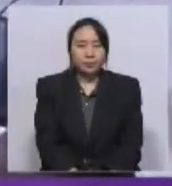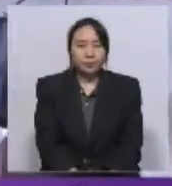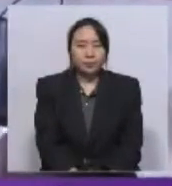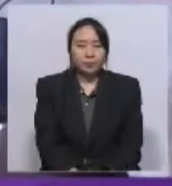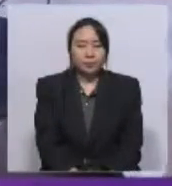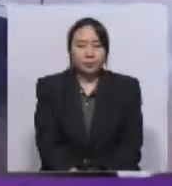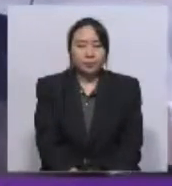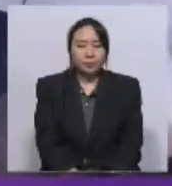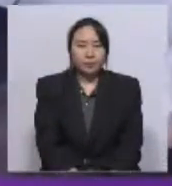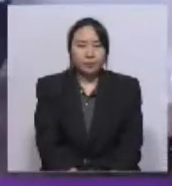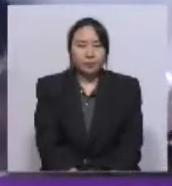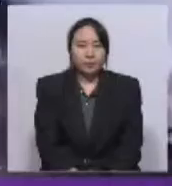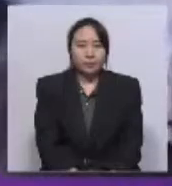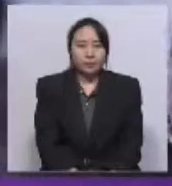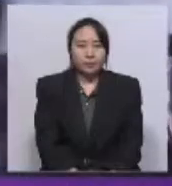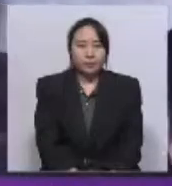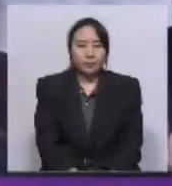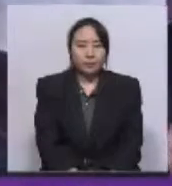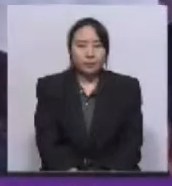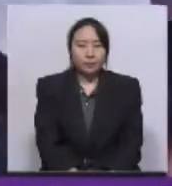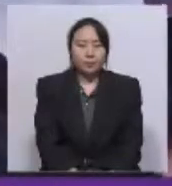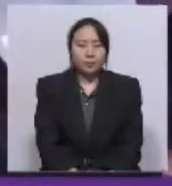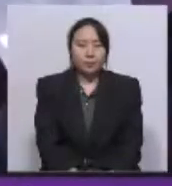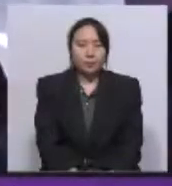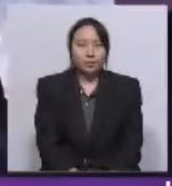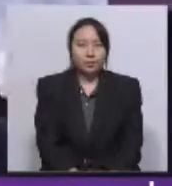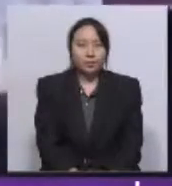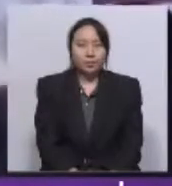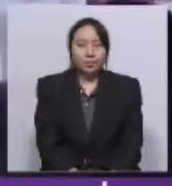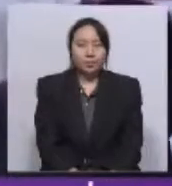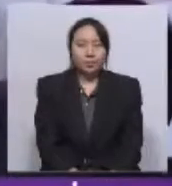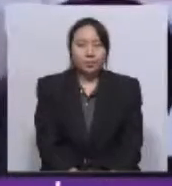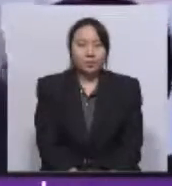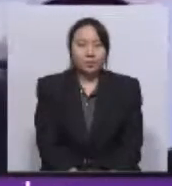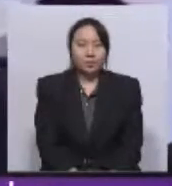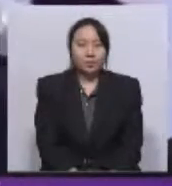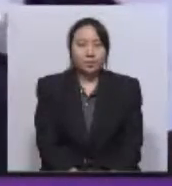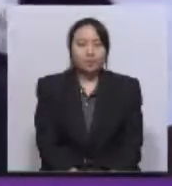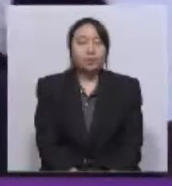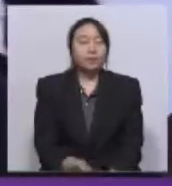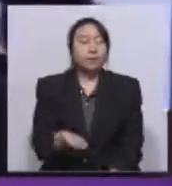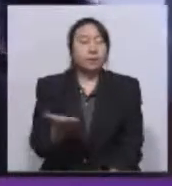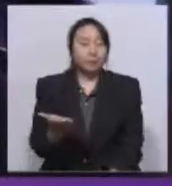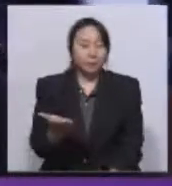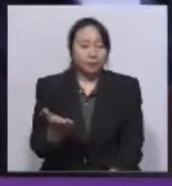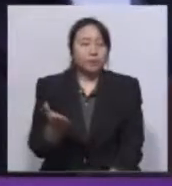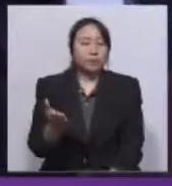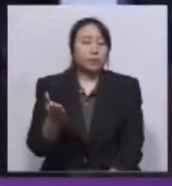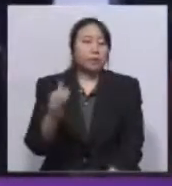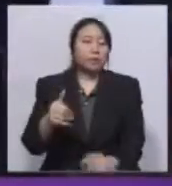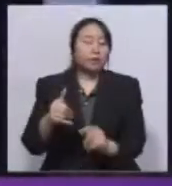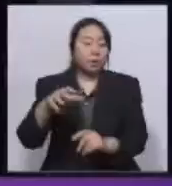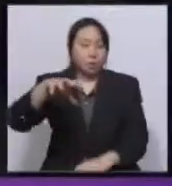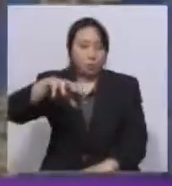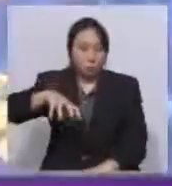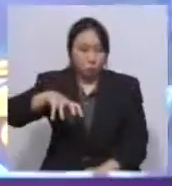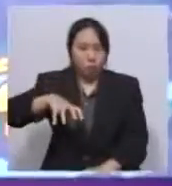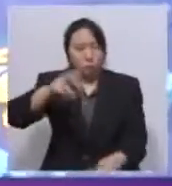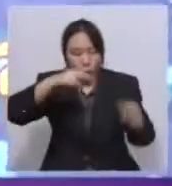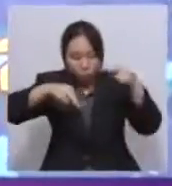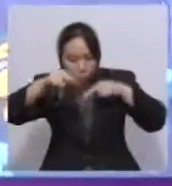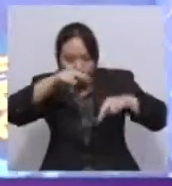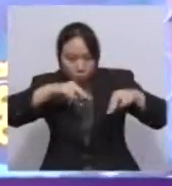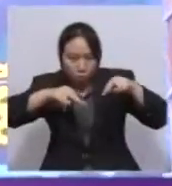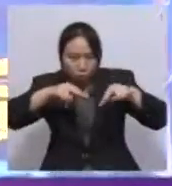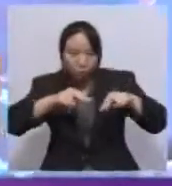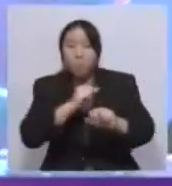ยาเคจำนวน 2,592 ขวดนอกนั้นเป็นรายย่อย จุดตรวจเกาะสารณีจุดสกัดกั้น